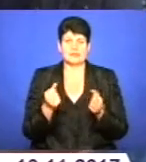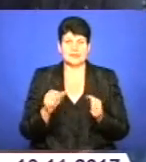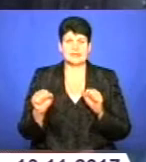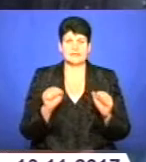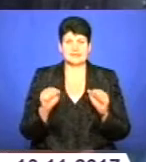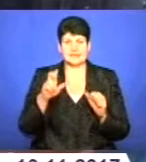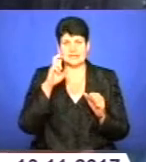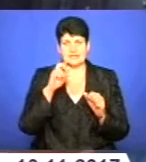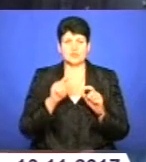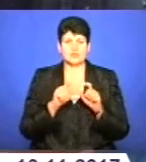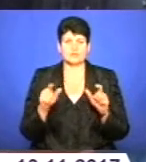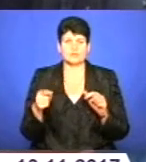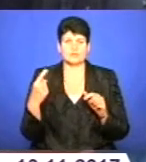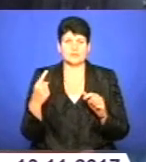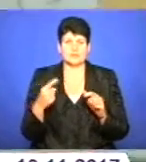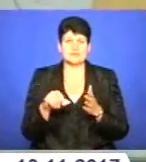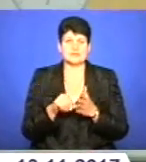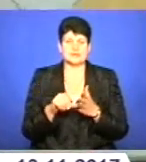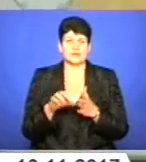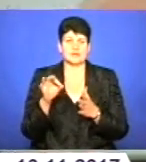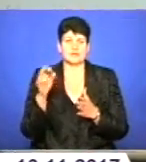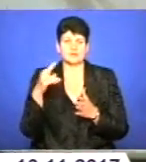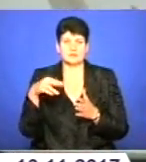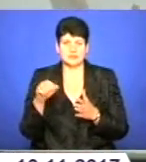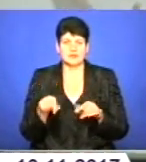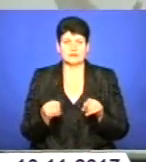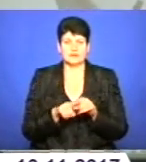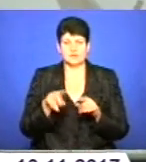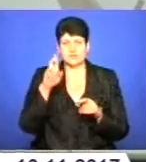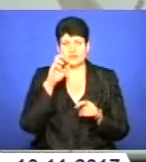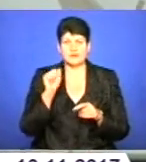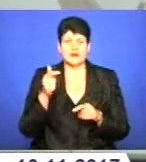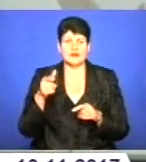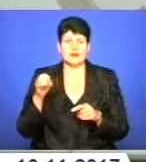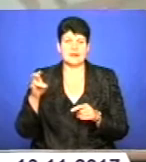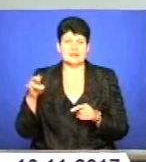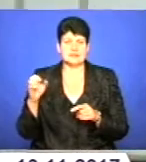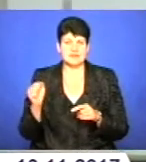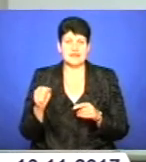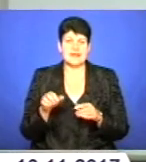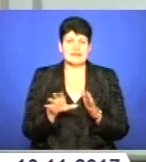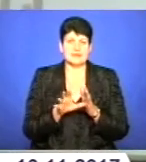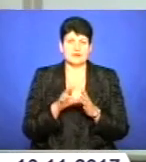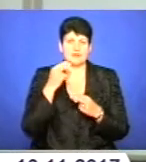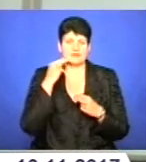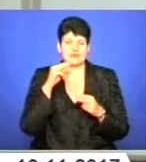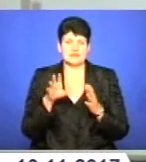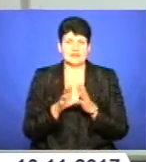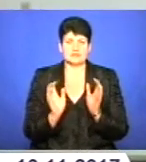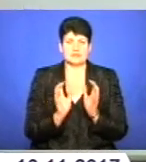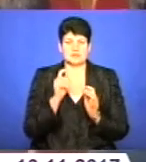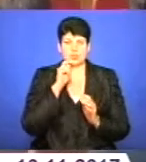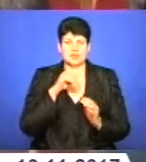держустанов Тернопільщини, працівники облдержадміністрації, а також Державного агентства з енергоефективності та енергозбереження.